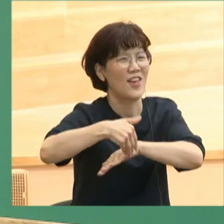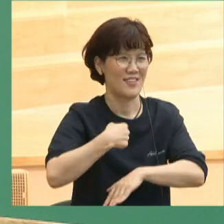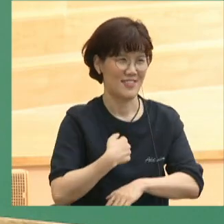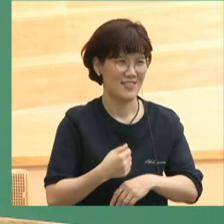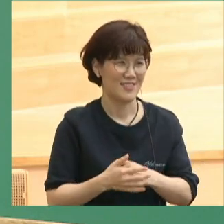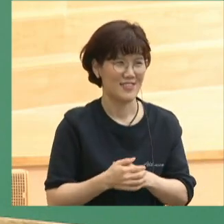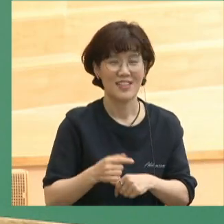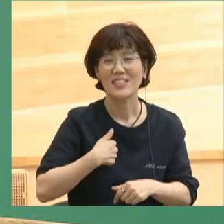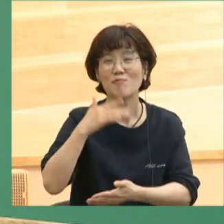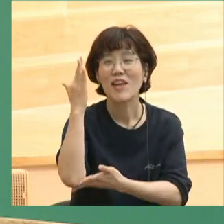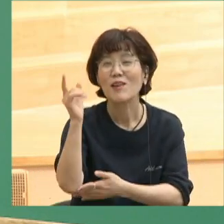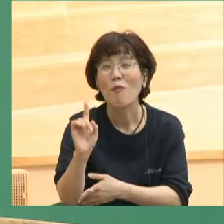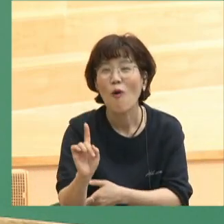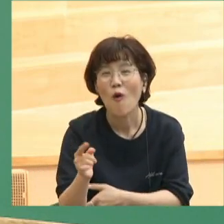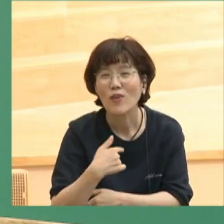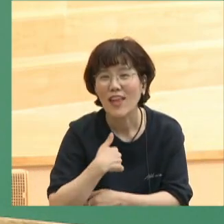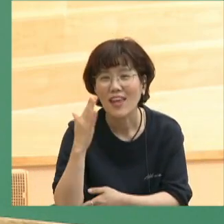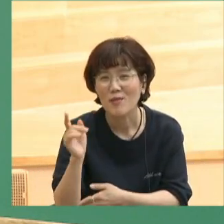참 무슨 얘기를 하나요?